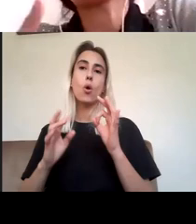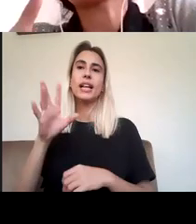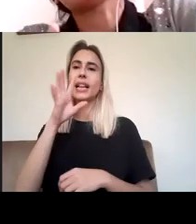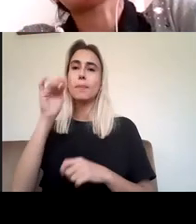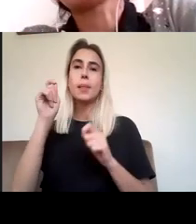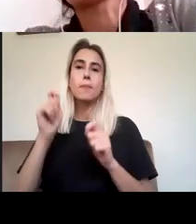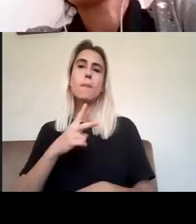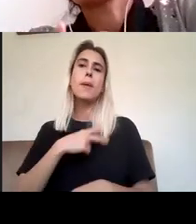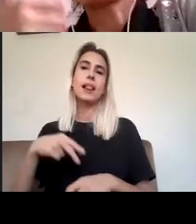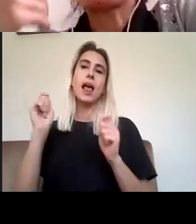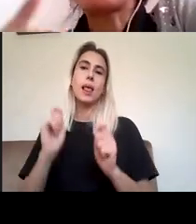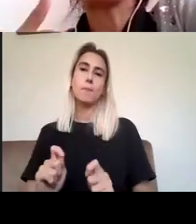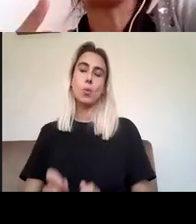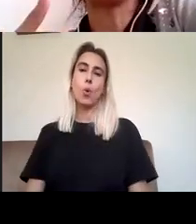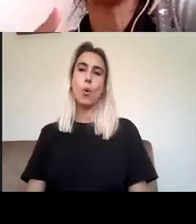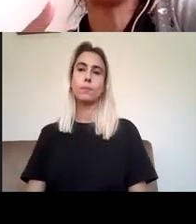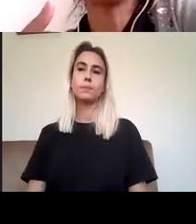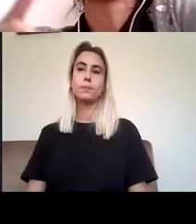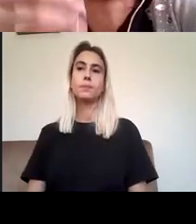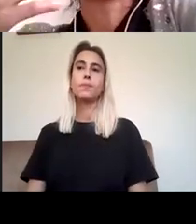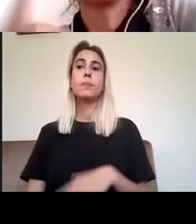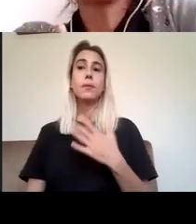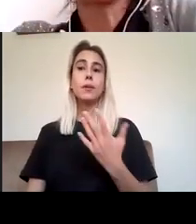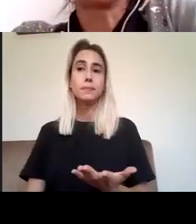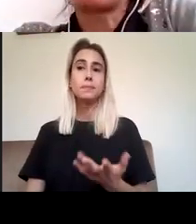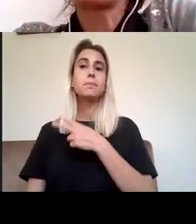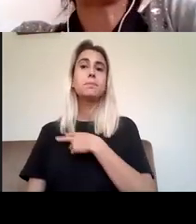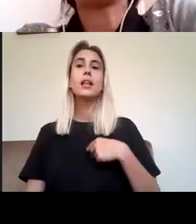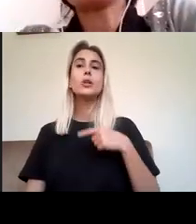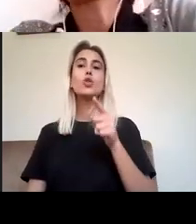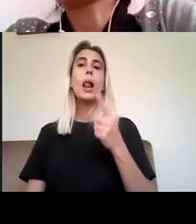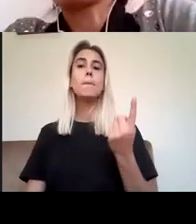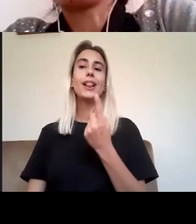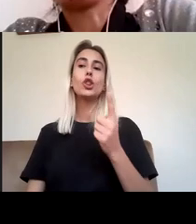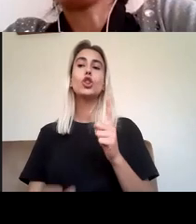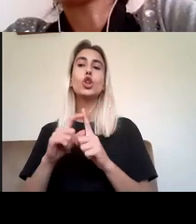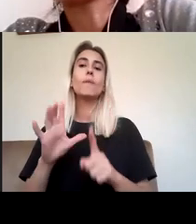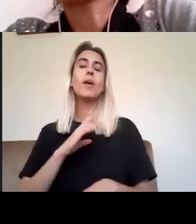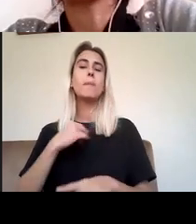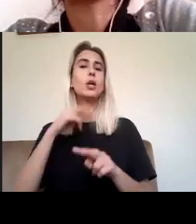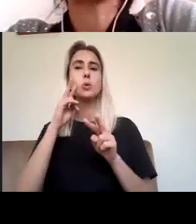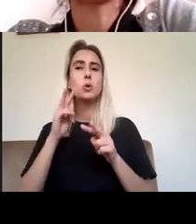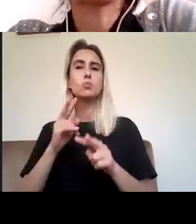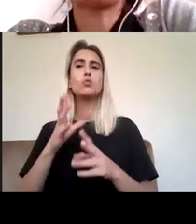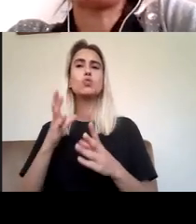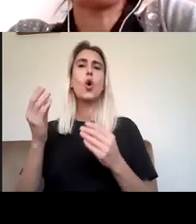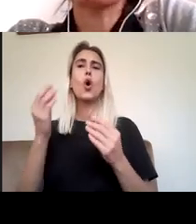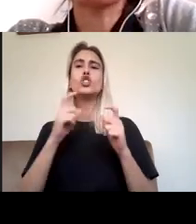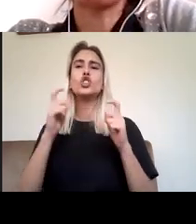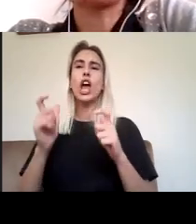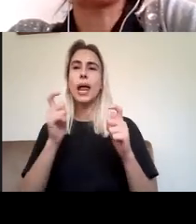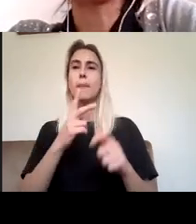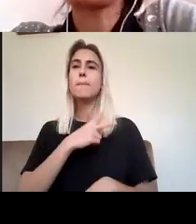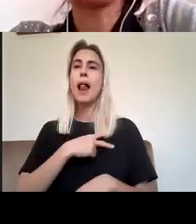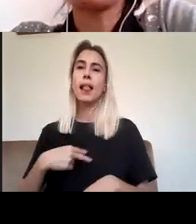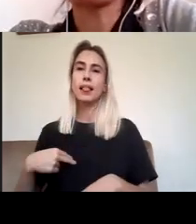Gene belediyeler yapıyor. Ama belediyelerin de şöyle bir durumu var. Yani benim gözlemlediğim birçok şehirden birçok belediye